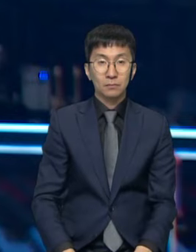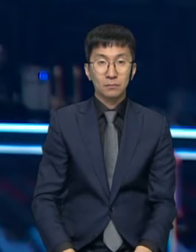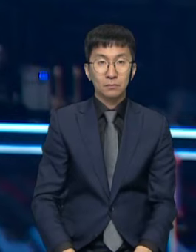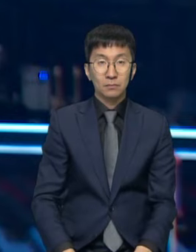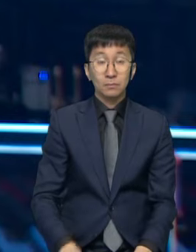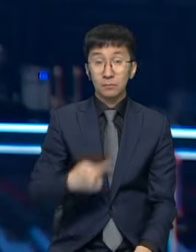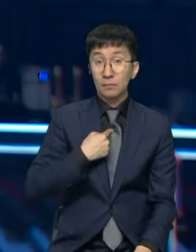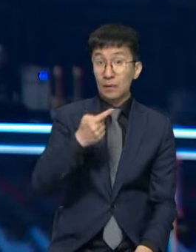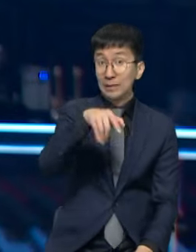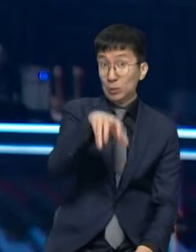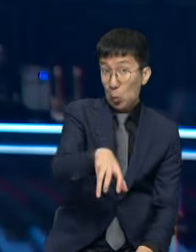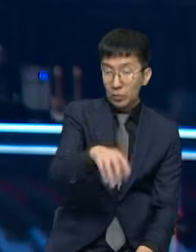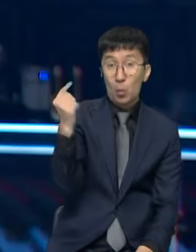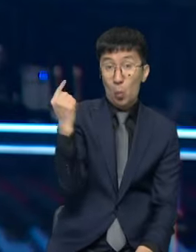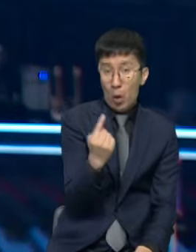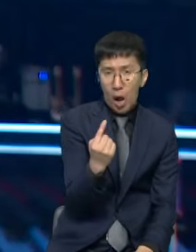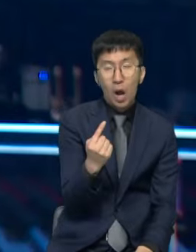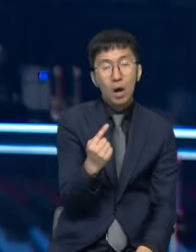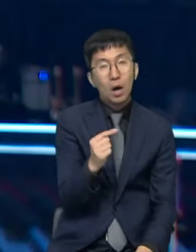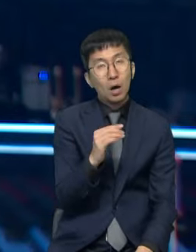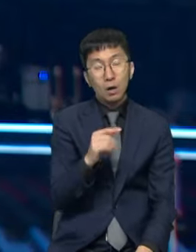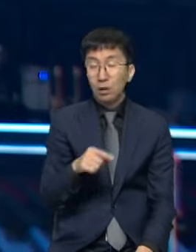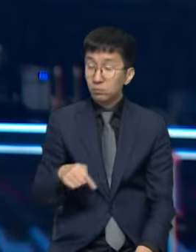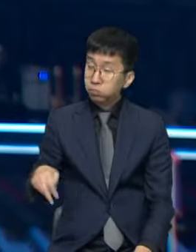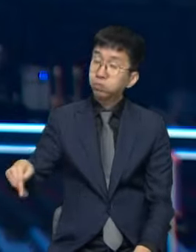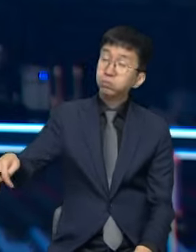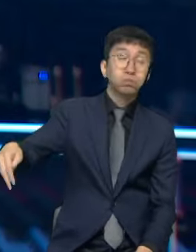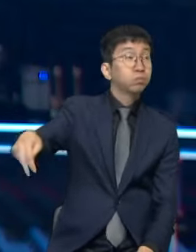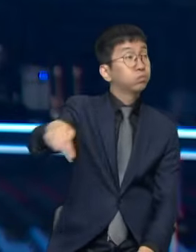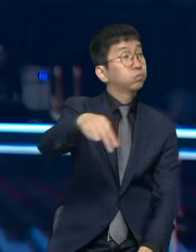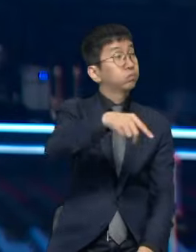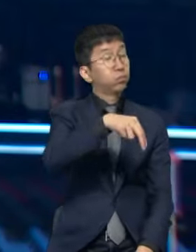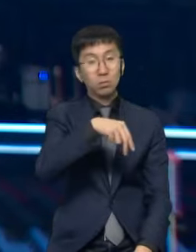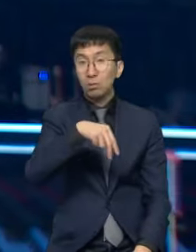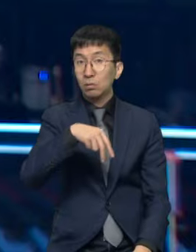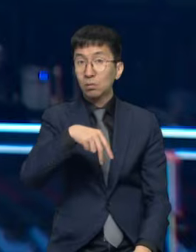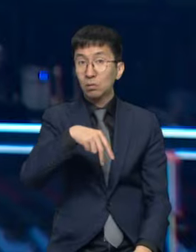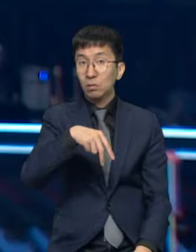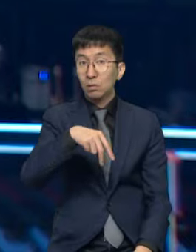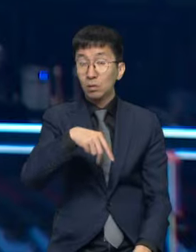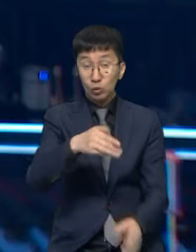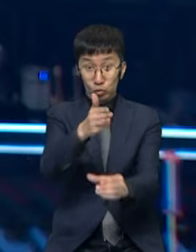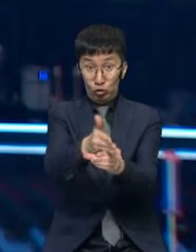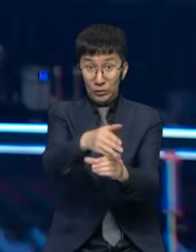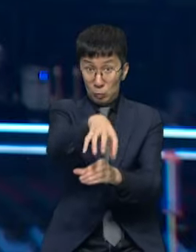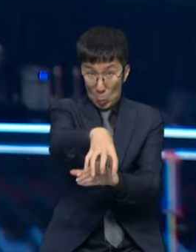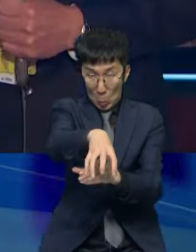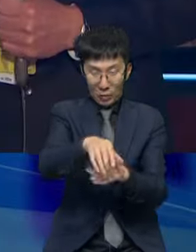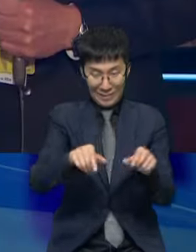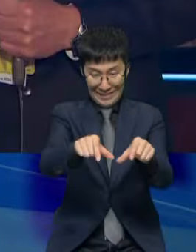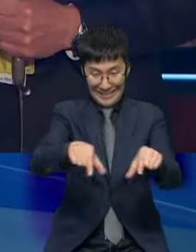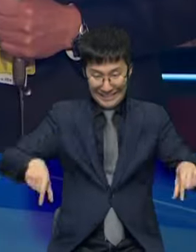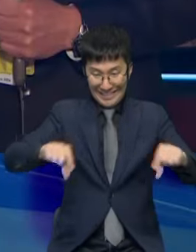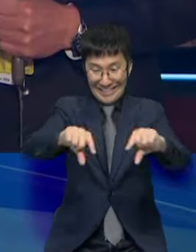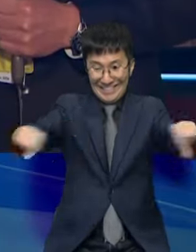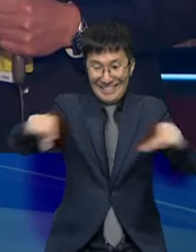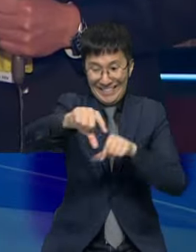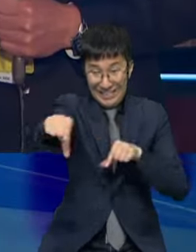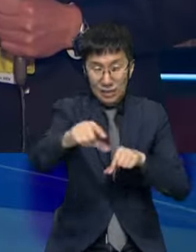네, 제가 이곳에 취재를 와서 미러키 시내를 이렇게 돌아다녀 봤는데요. 중심가로 통하는 길 대부분이 바리케이트로 차단이 돼